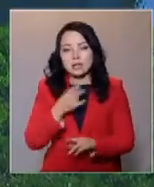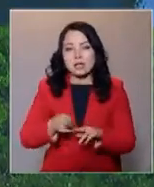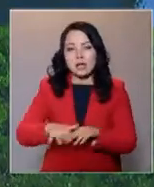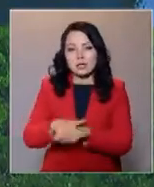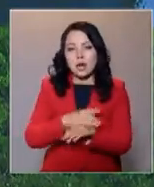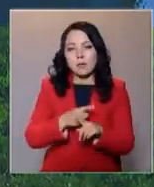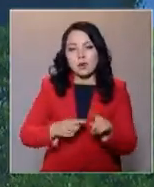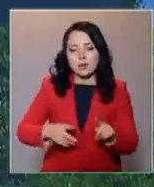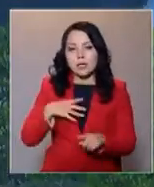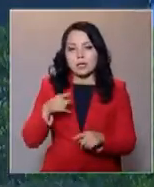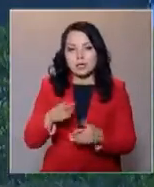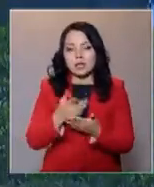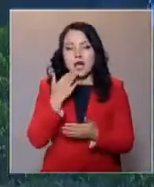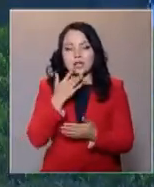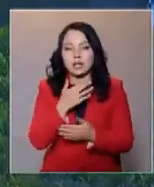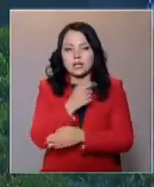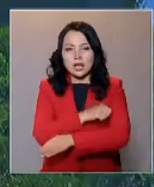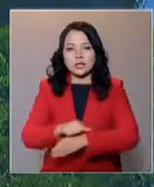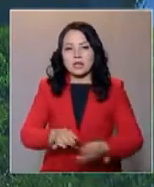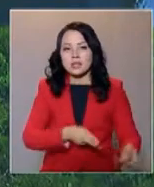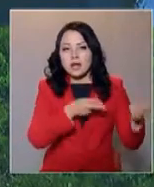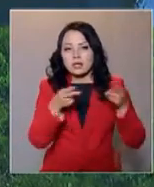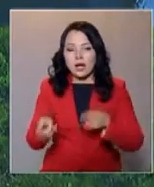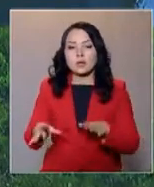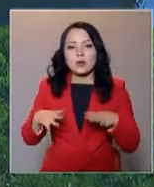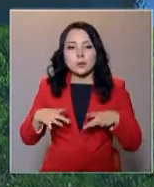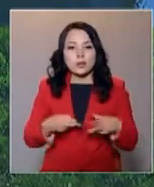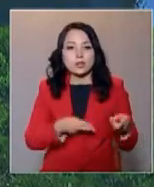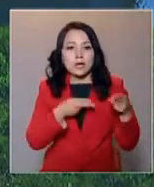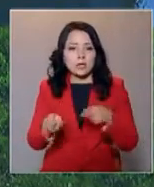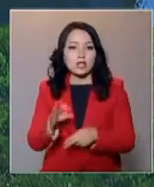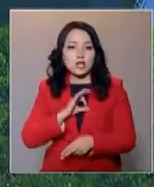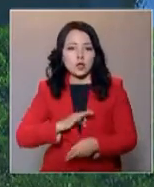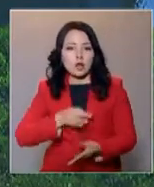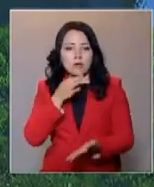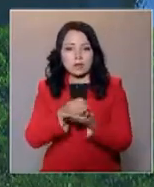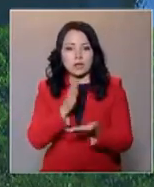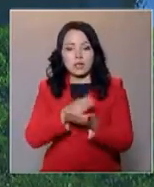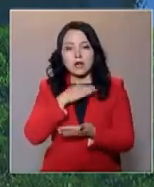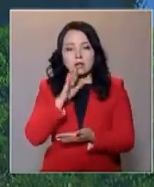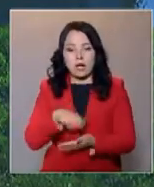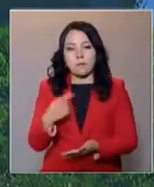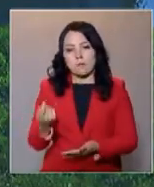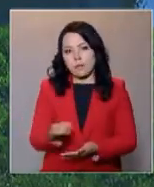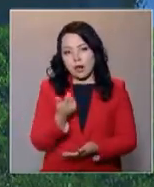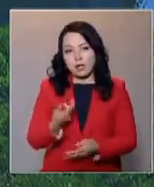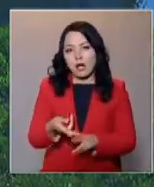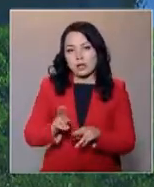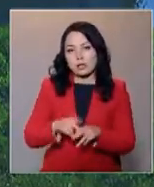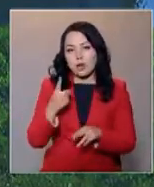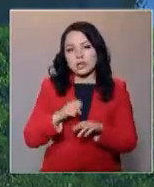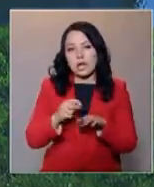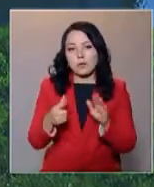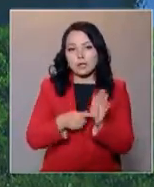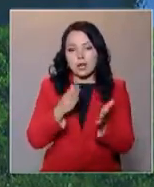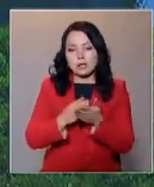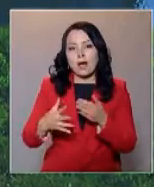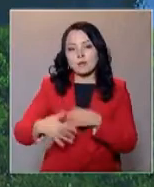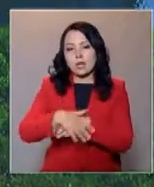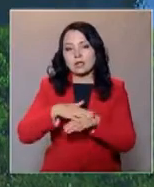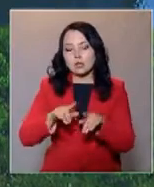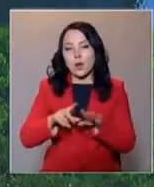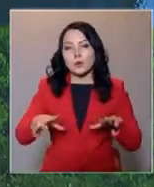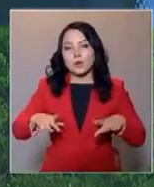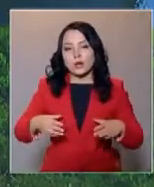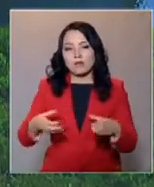более 1500 иностранцев, хотя доля этого въездного туризма, признают чиновники, довольно мала. Из 117 местных